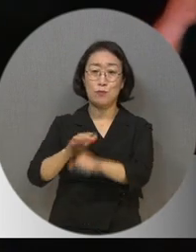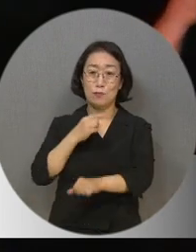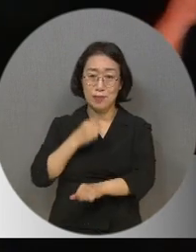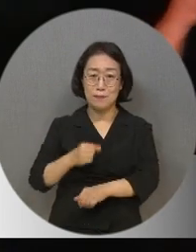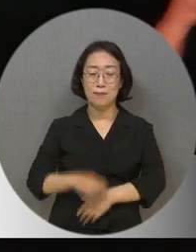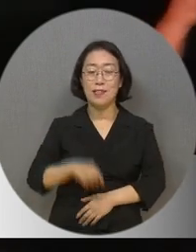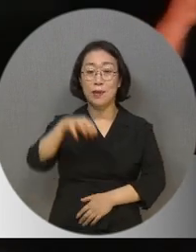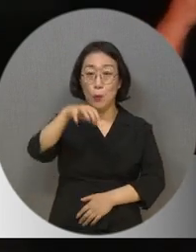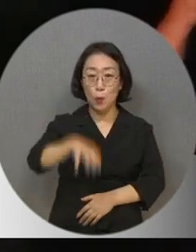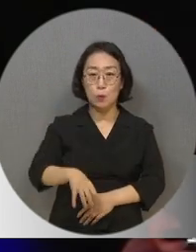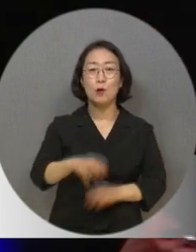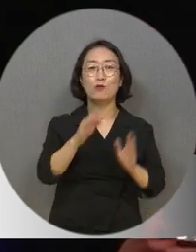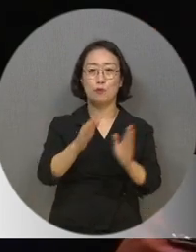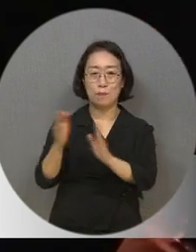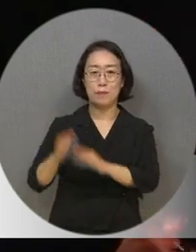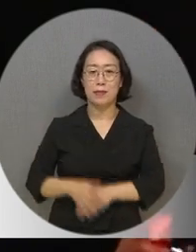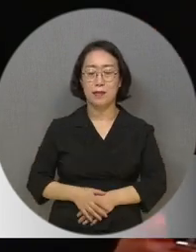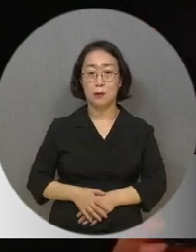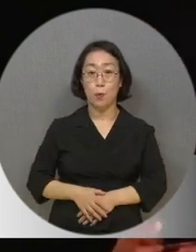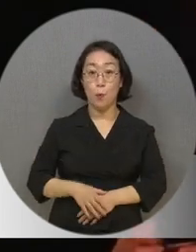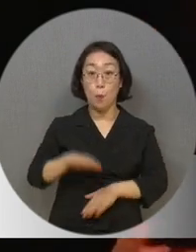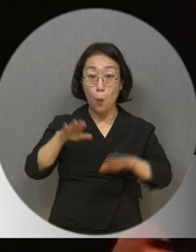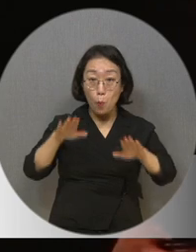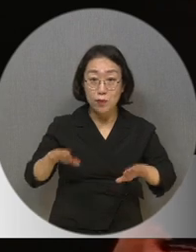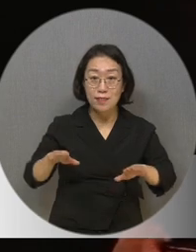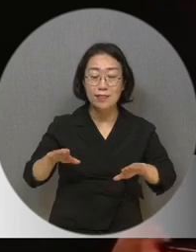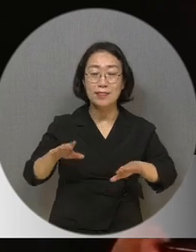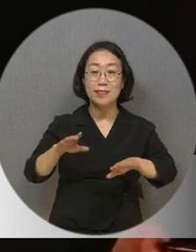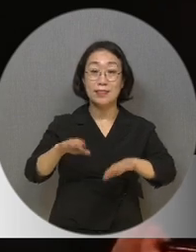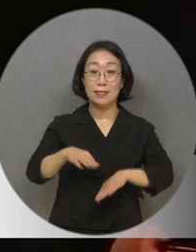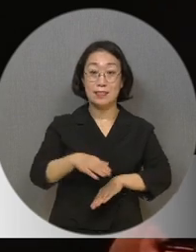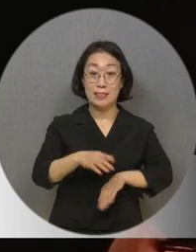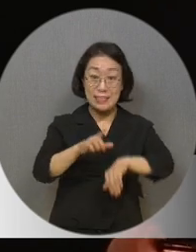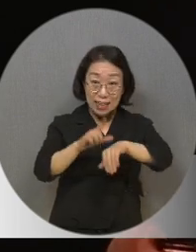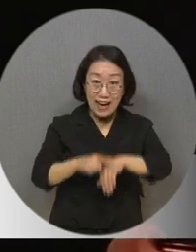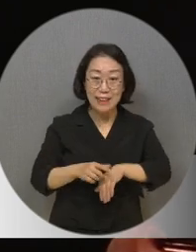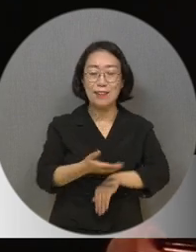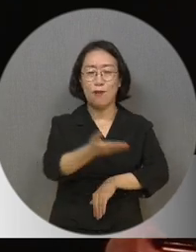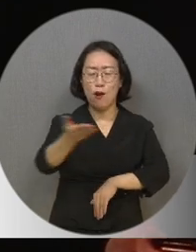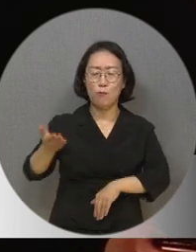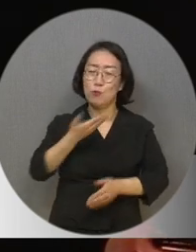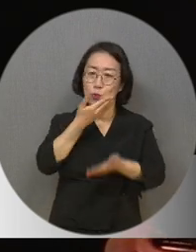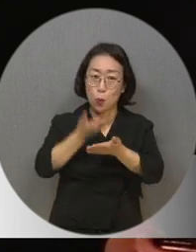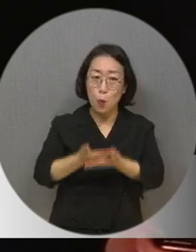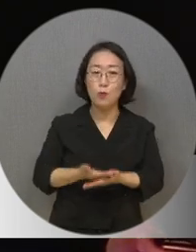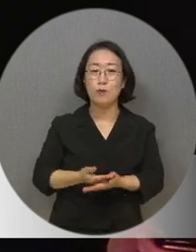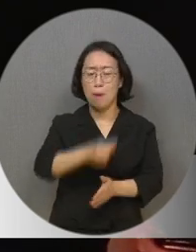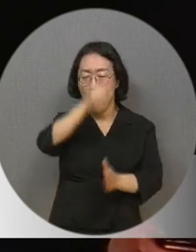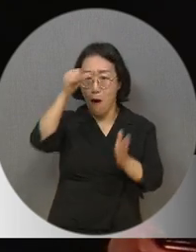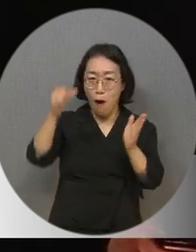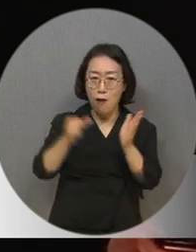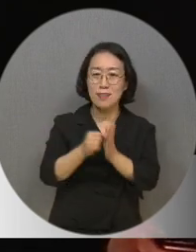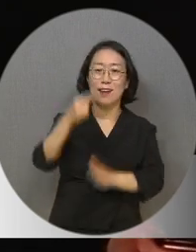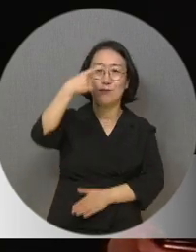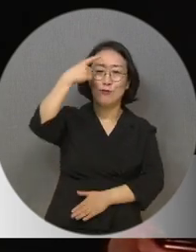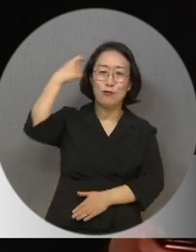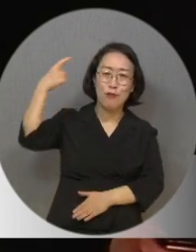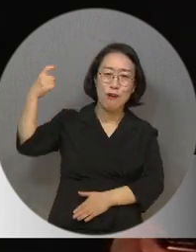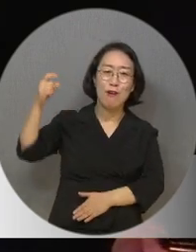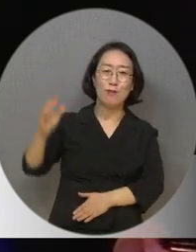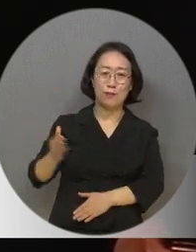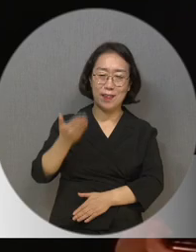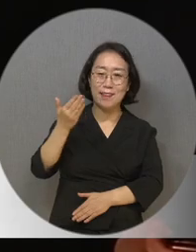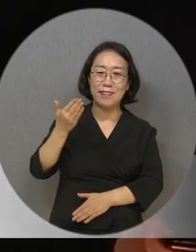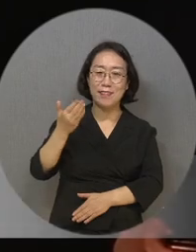여기를 만들어드리고요. 오늘 이 시간이 정말 소중하고 평생 간직할 만한 그런